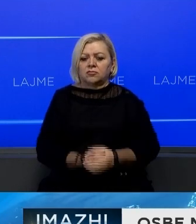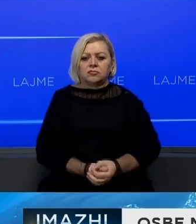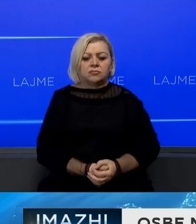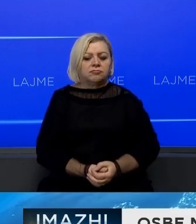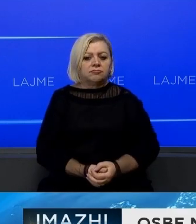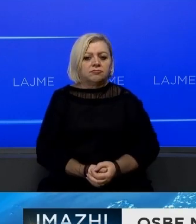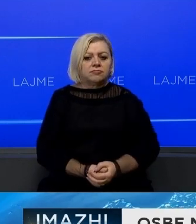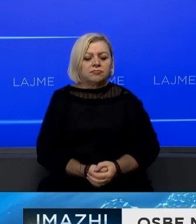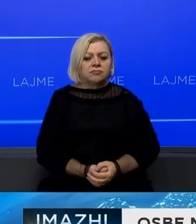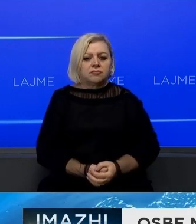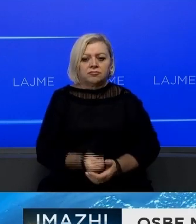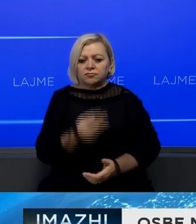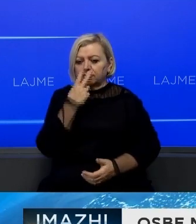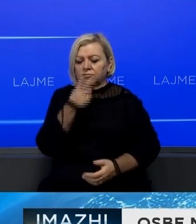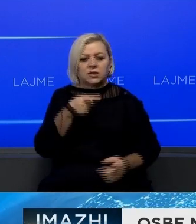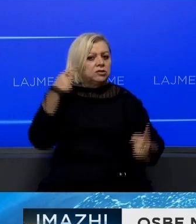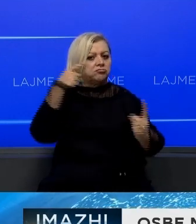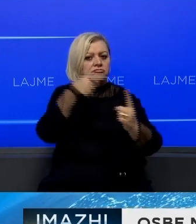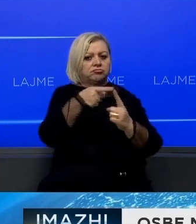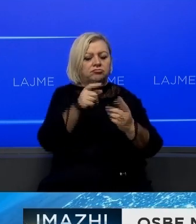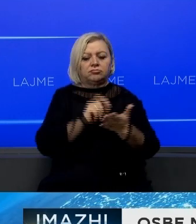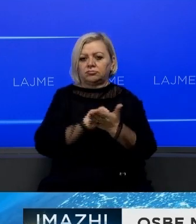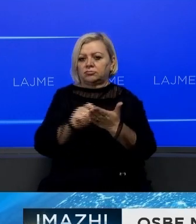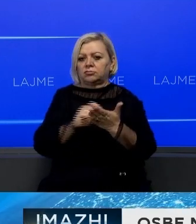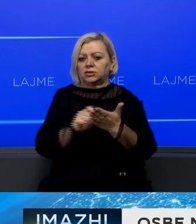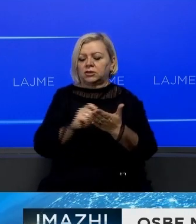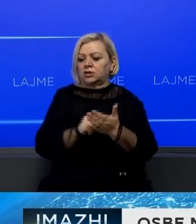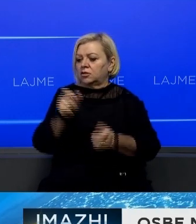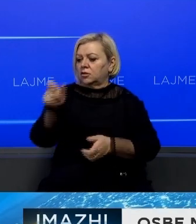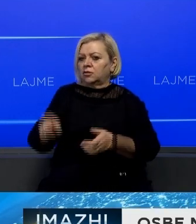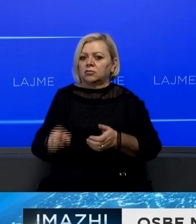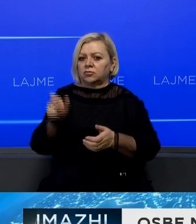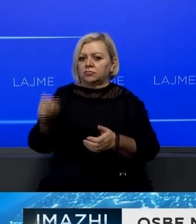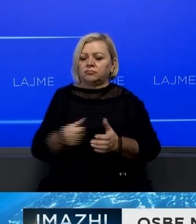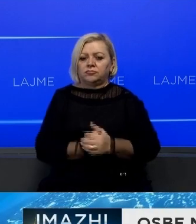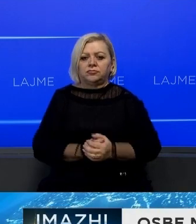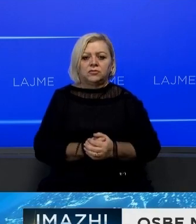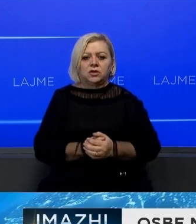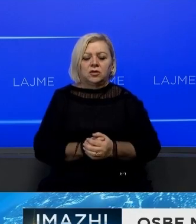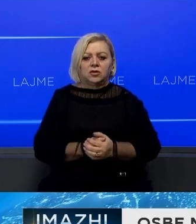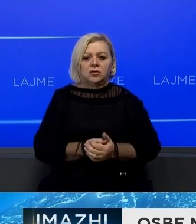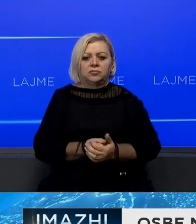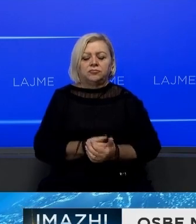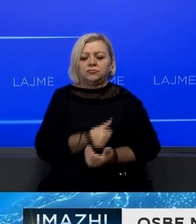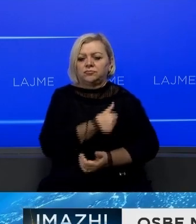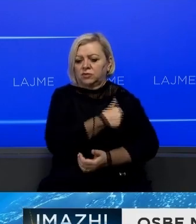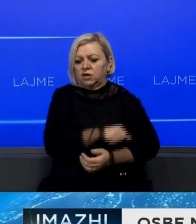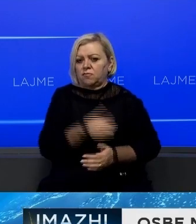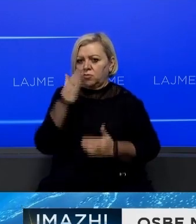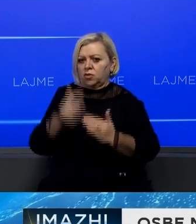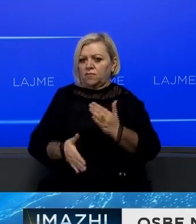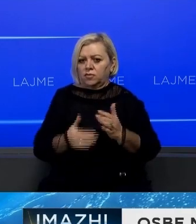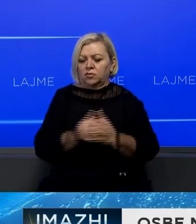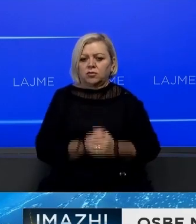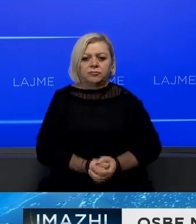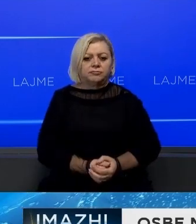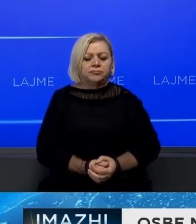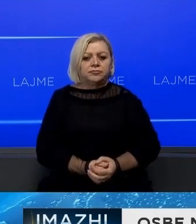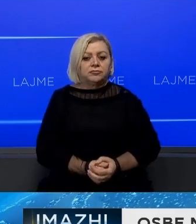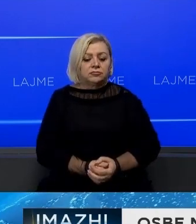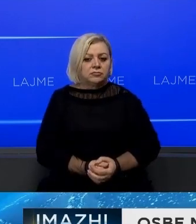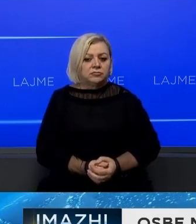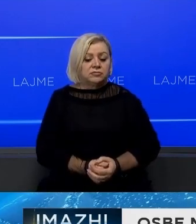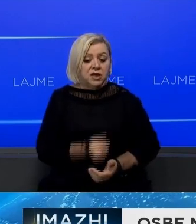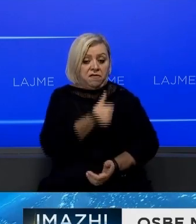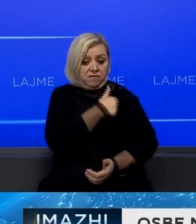të cilat të shënjestrojnë gazetarët pra në 12 muajt e fundit. Dhe gjithsesi viti ende